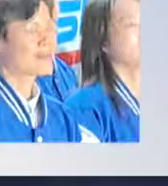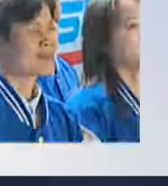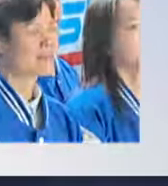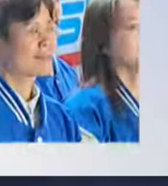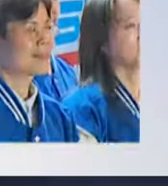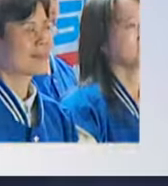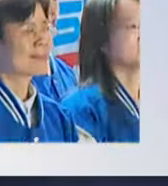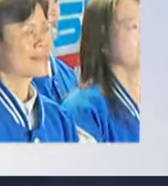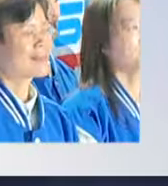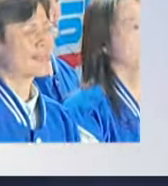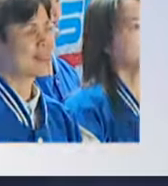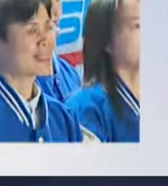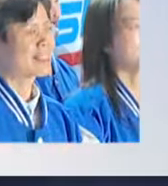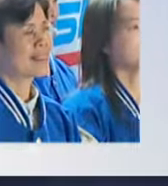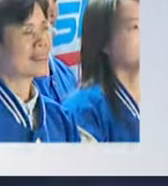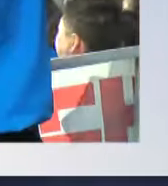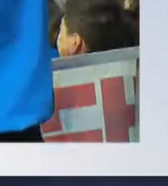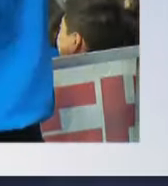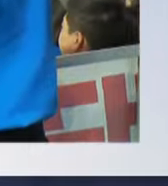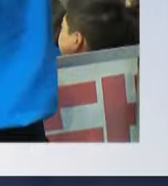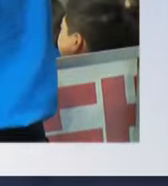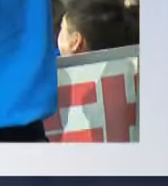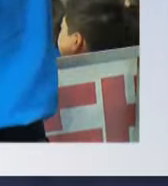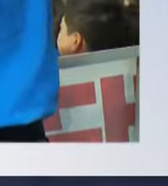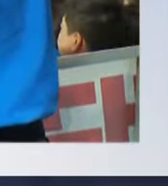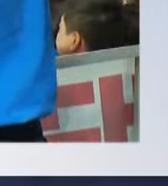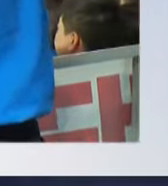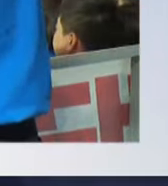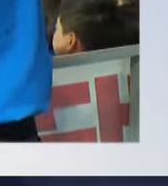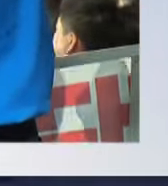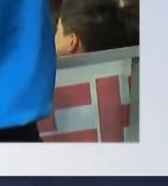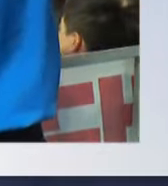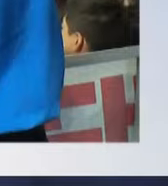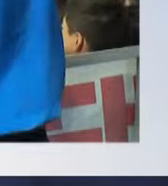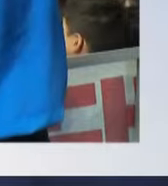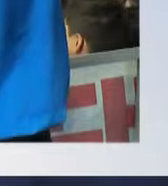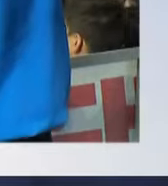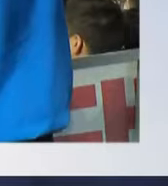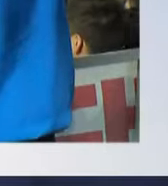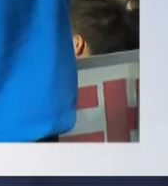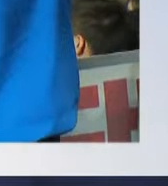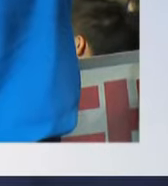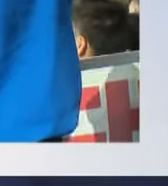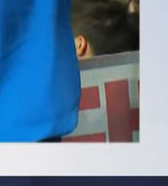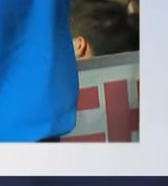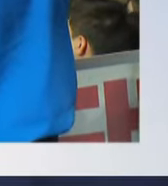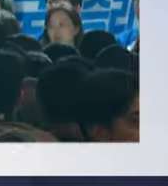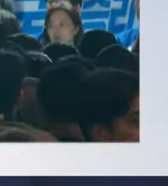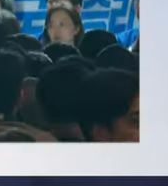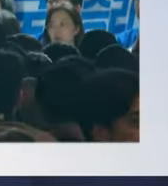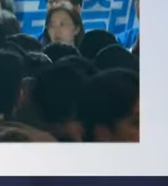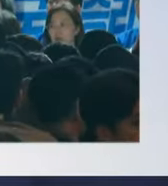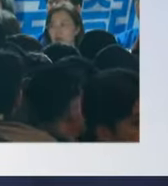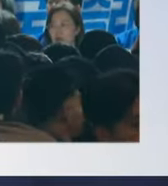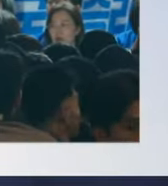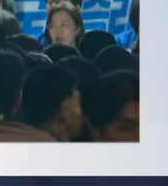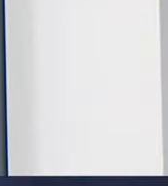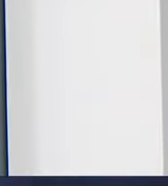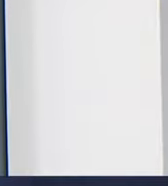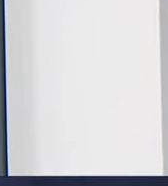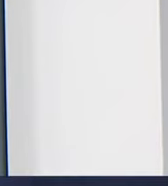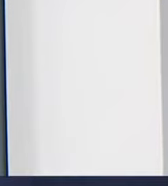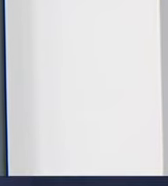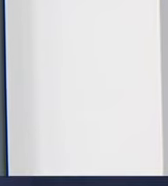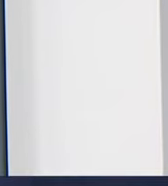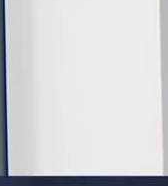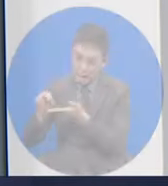터무니없이 뭐 누구를 심판하겠다면은 국민들이 통하지 않을 겁니다. 두 정당의 대표가 그만큼 말도 많고 탈도 많은